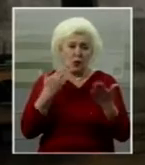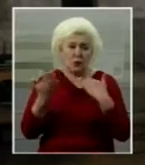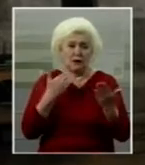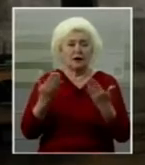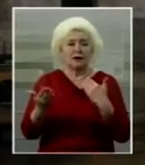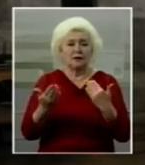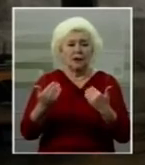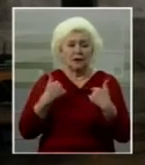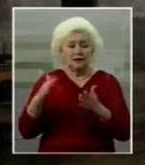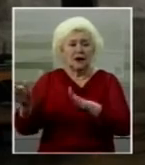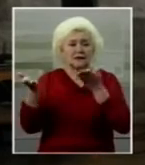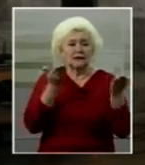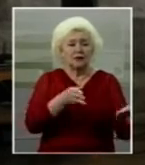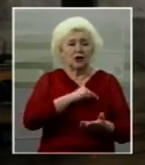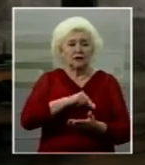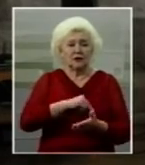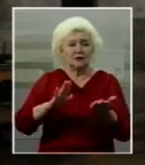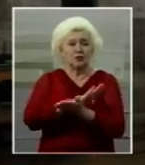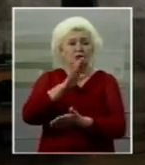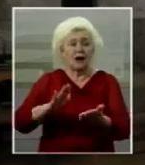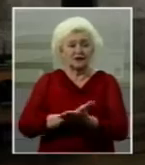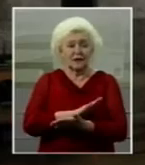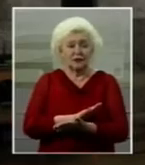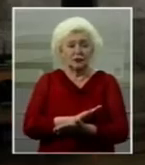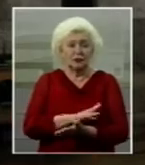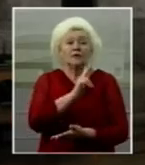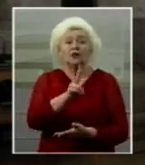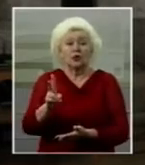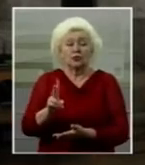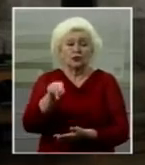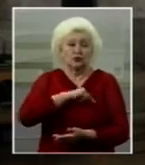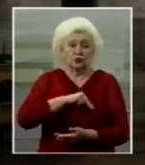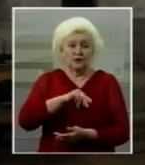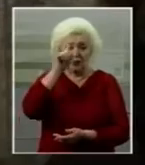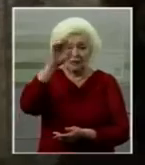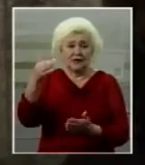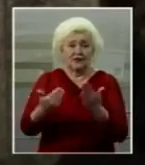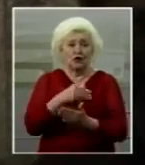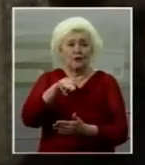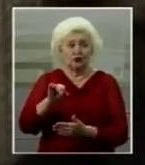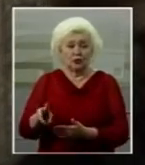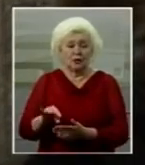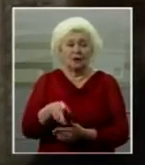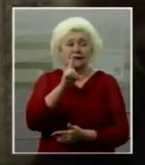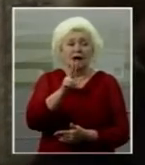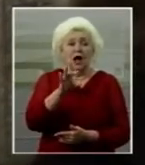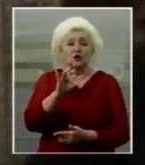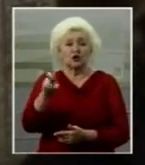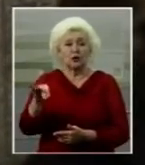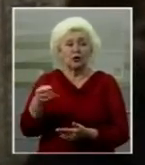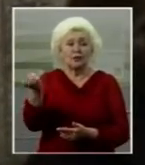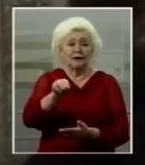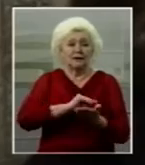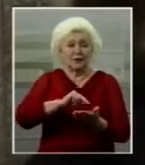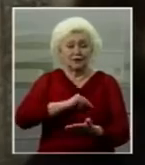каже. Я тебе запрошую на роботу в газету. Дякую, та от трудова слава Новотроїцька. Катерина Растурхуєва прийшла працювати в